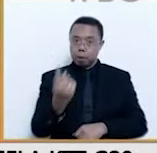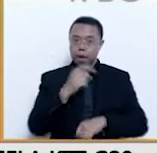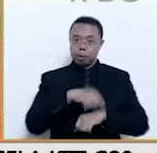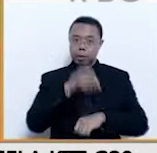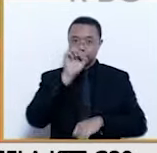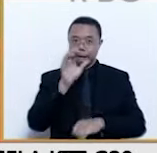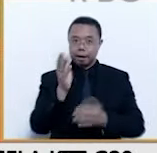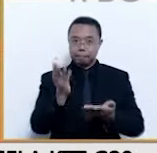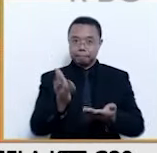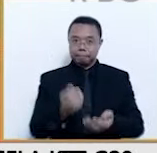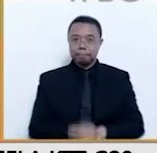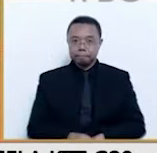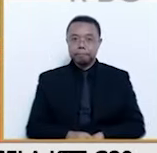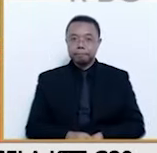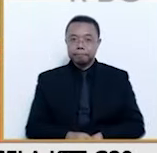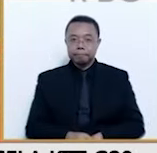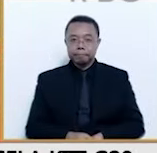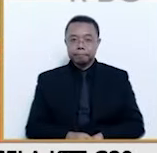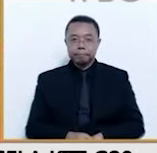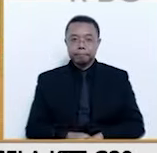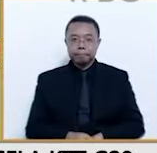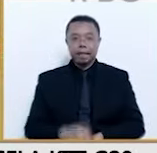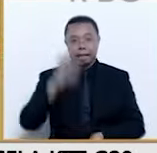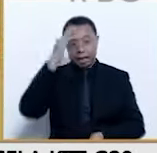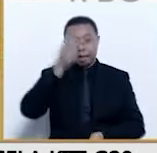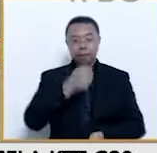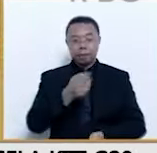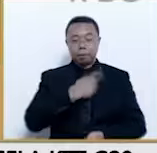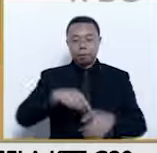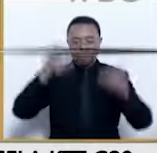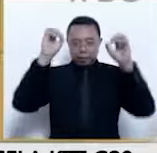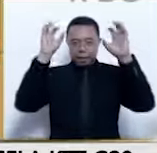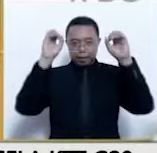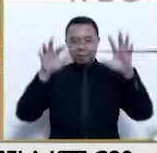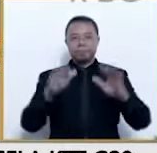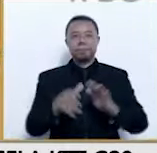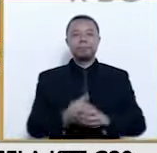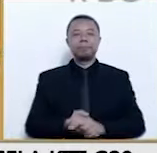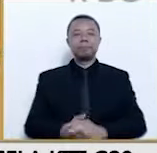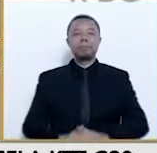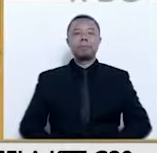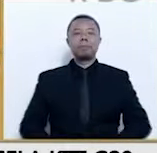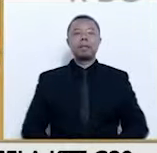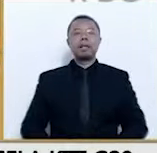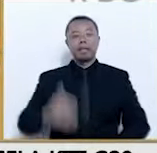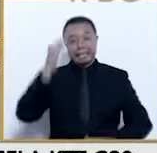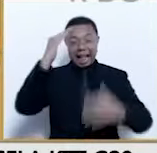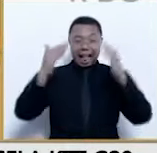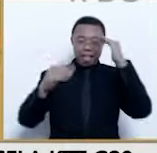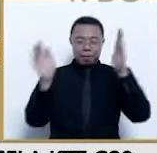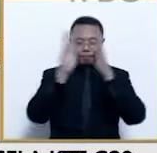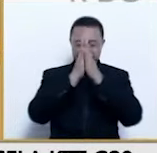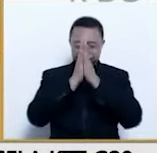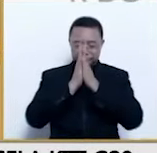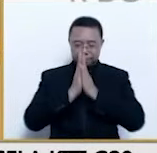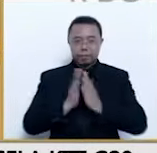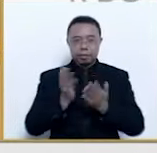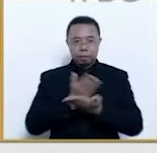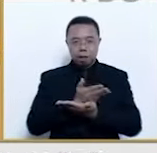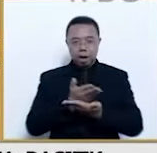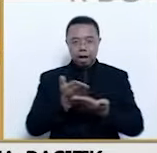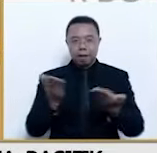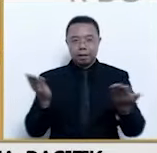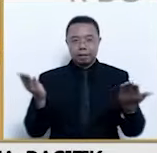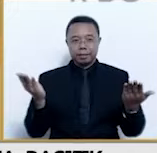sejak anda berbicara kami persilakan asalamualaikum warahmatullahi wabarakatuh Shalom salam sejahtera bagi kita semua